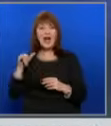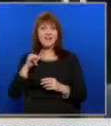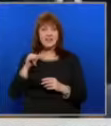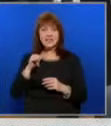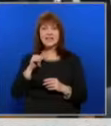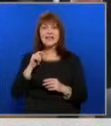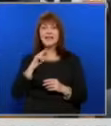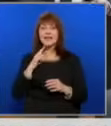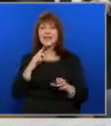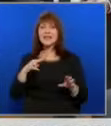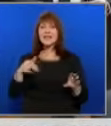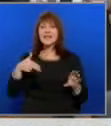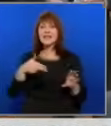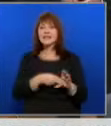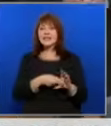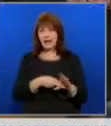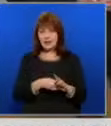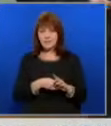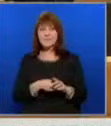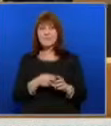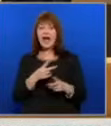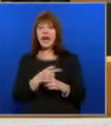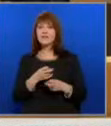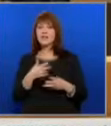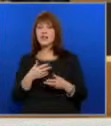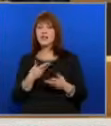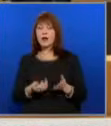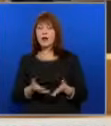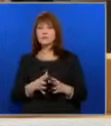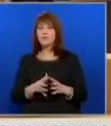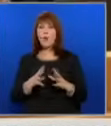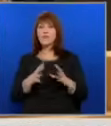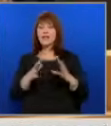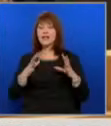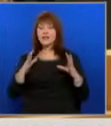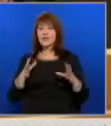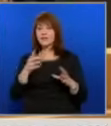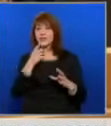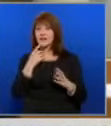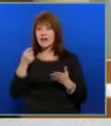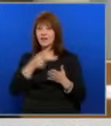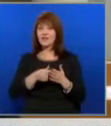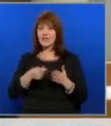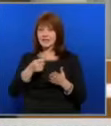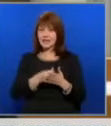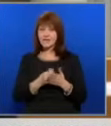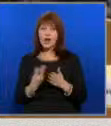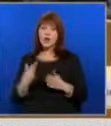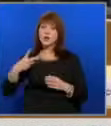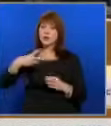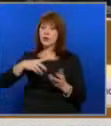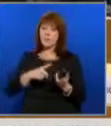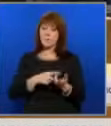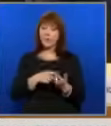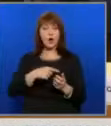Сирия. Австрия иска увеличаване на финансирането за опазване на границата между Турция и България и утрояване на броя